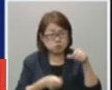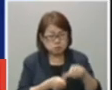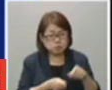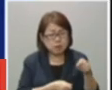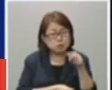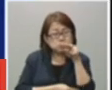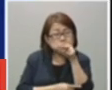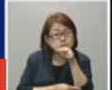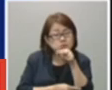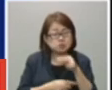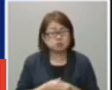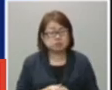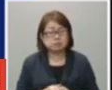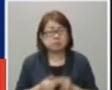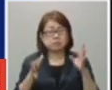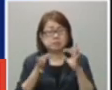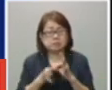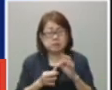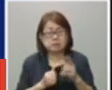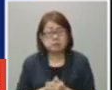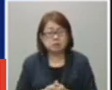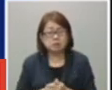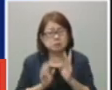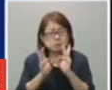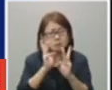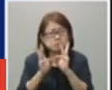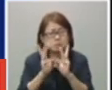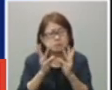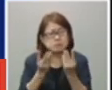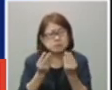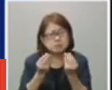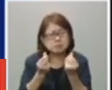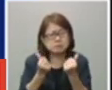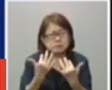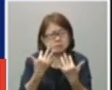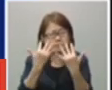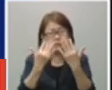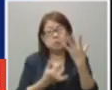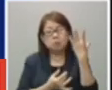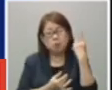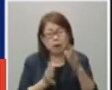ด้วยครับนี่คือปริมาณฝนปริมาณฝุ่นพิษเมื่อวาน